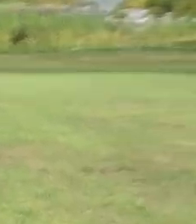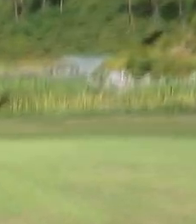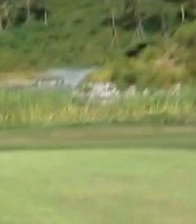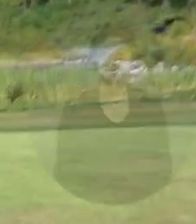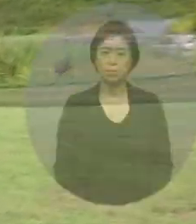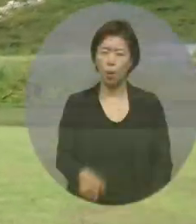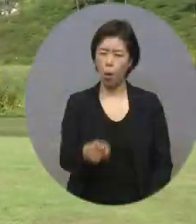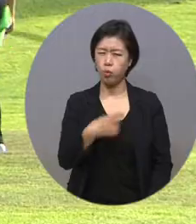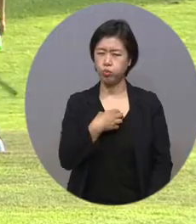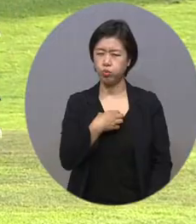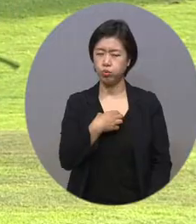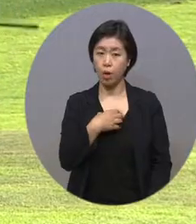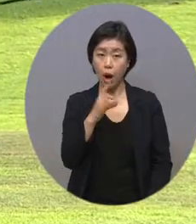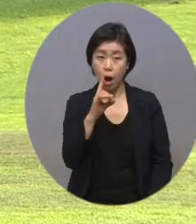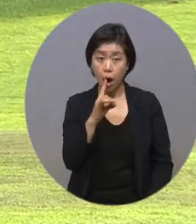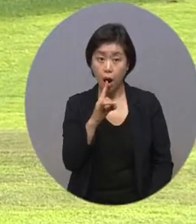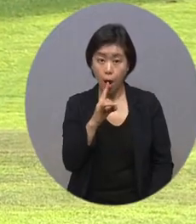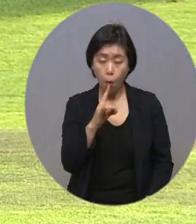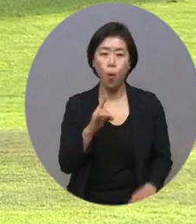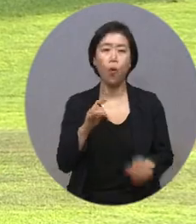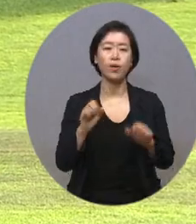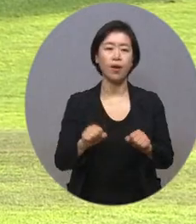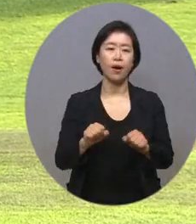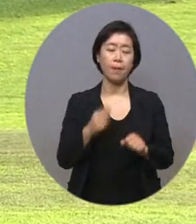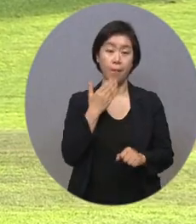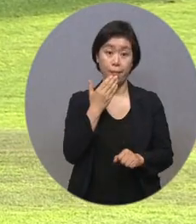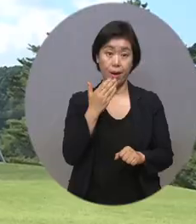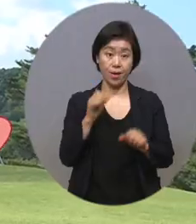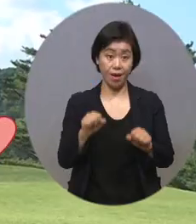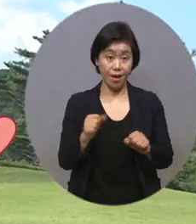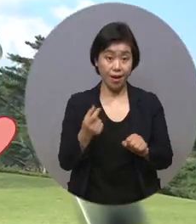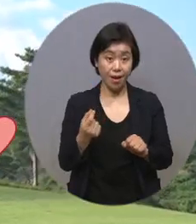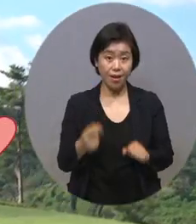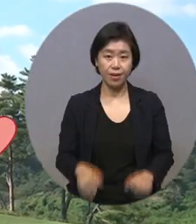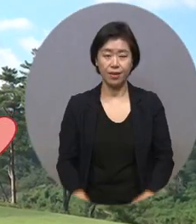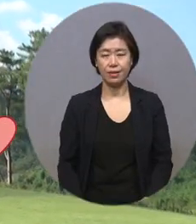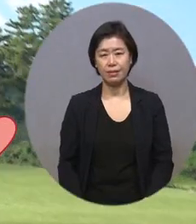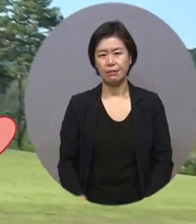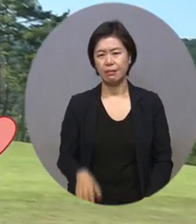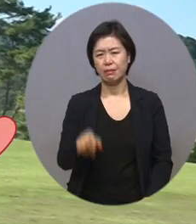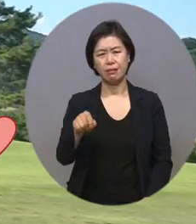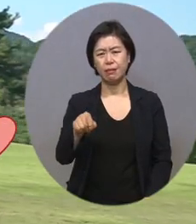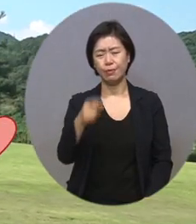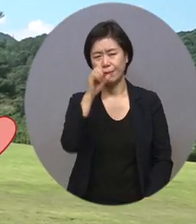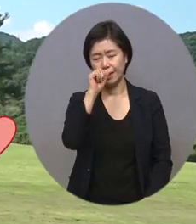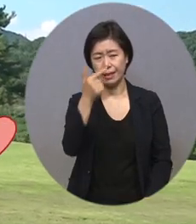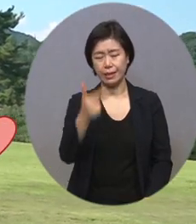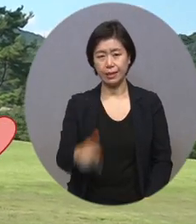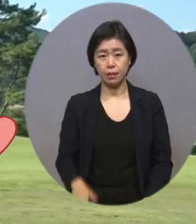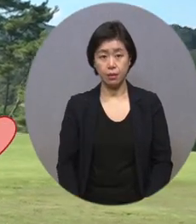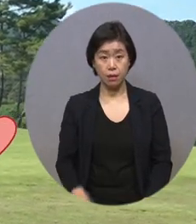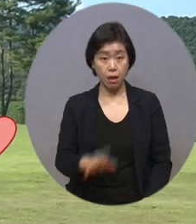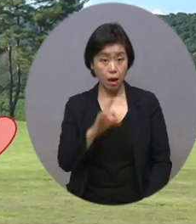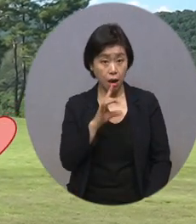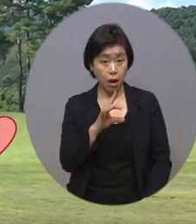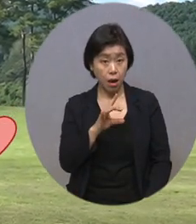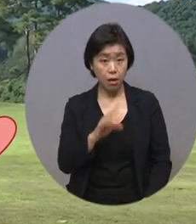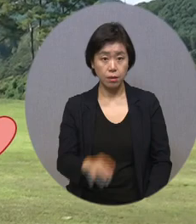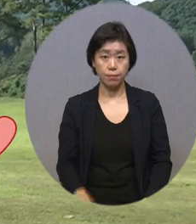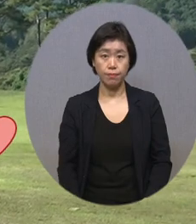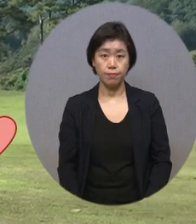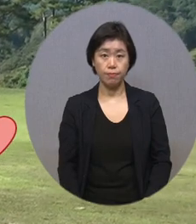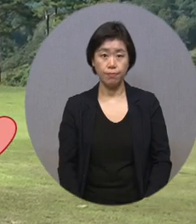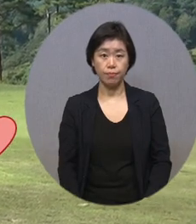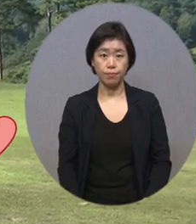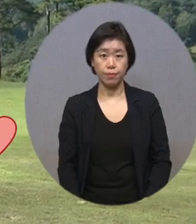위험하다. 안 된다. 오, 살았어. 오. 살았지? 근데, 아, 저기 걸리면 안 돼. 안 돼? 바로 못